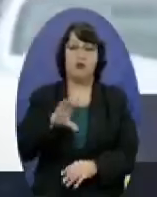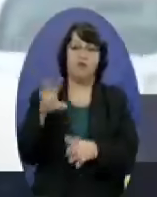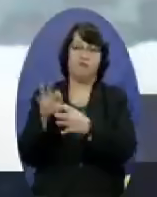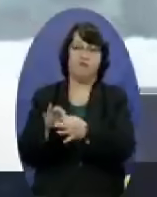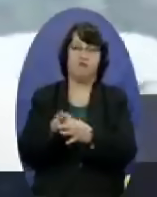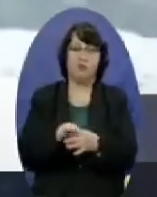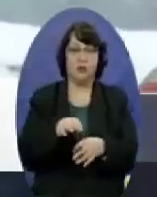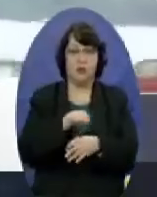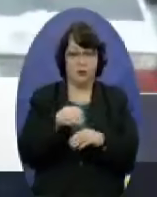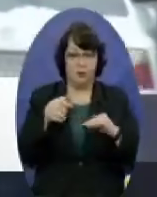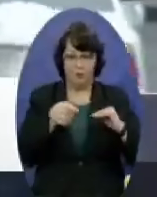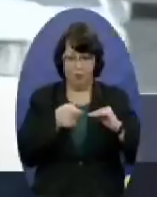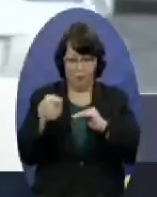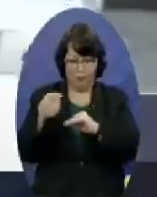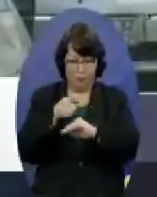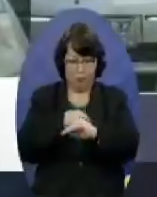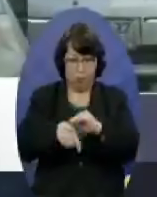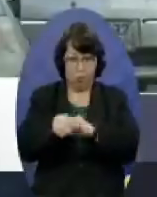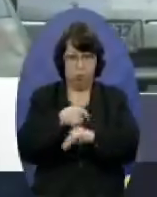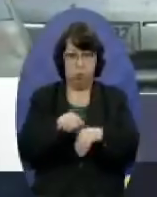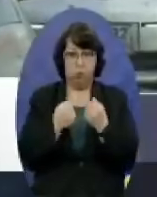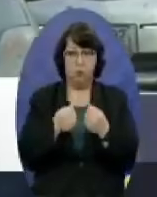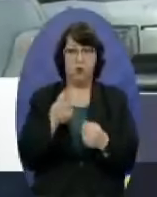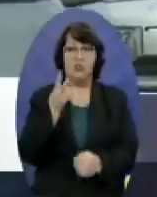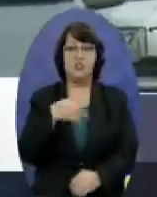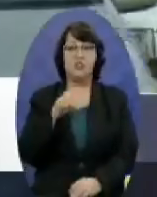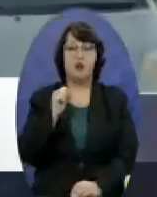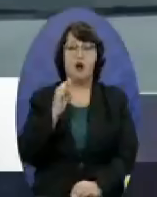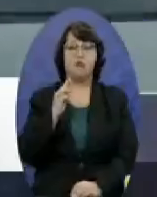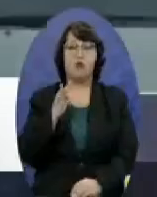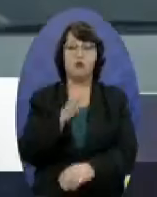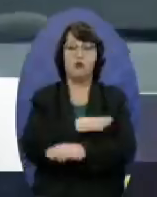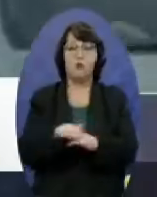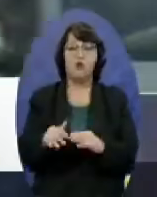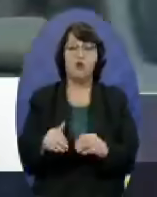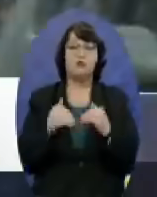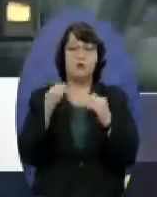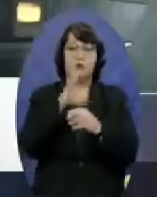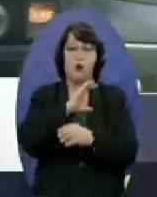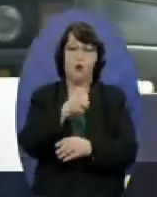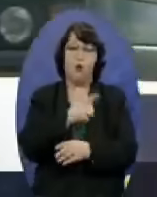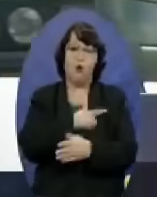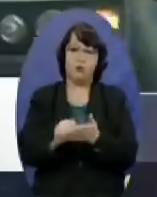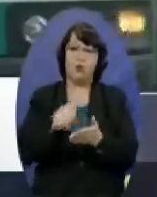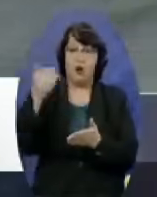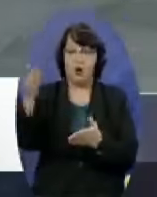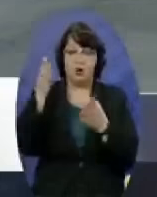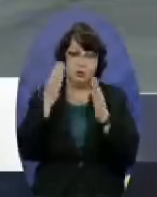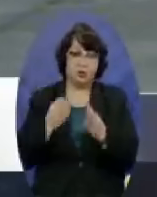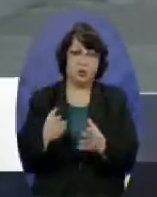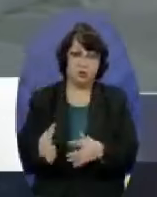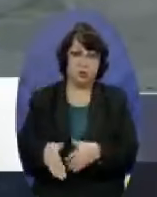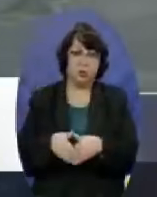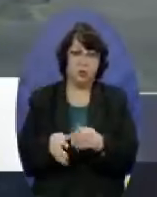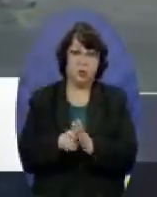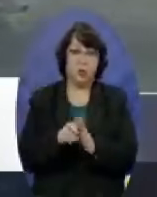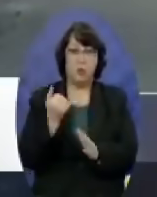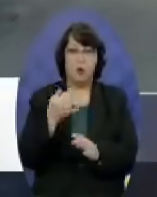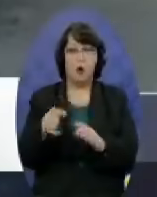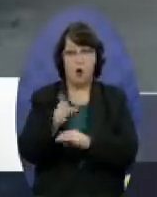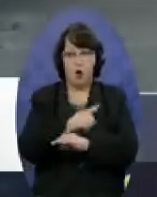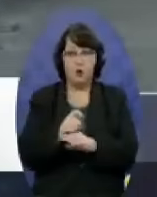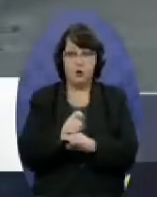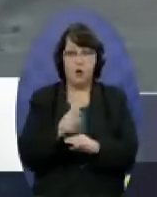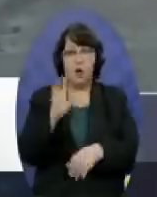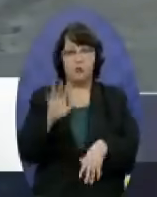ачуулаад эвдэрэл гэмтэл гарсан тохиолдолд нийслэлийн авцмын хөгжлийн газарт хандаж шийдвэрлүүлэх боломжтой юм байна. Улаанбаатар хотод ажил болголтын гэрээтэй